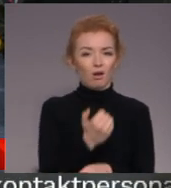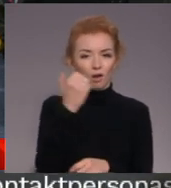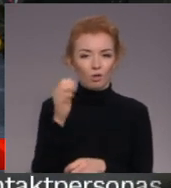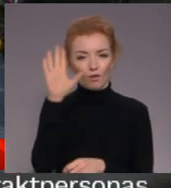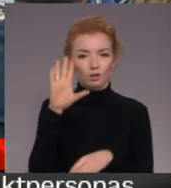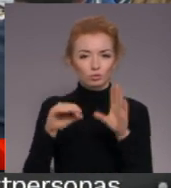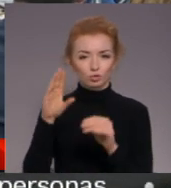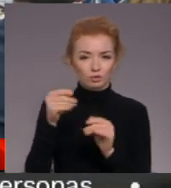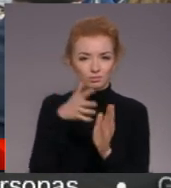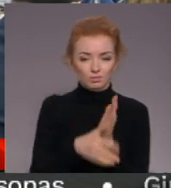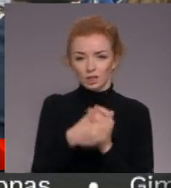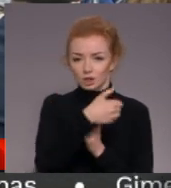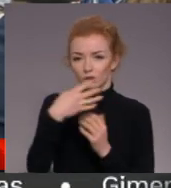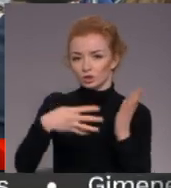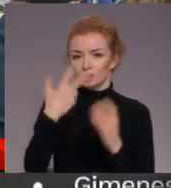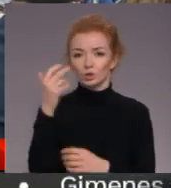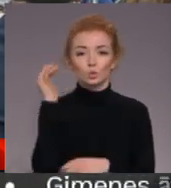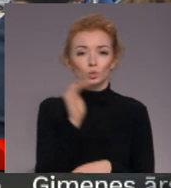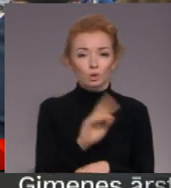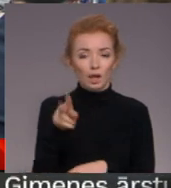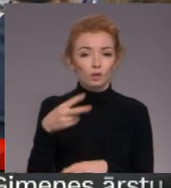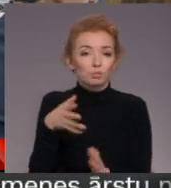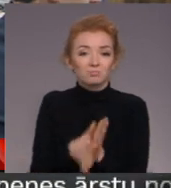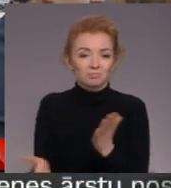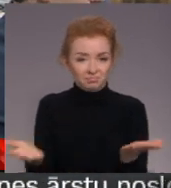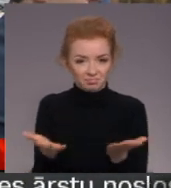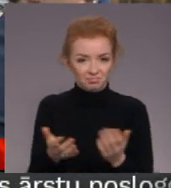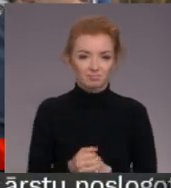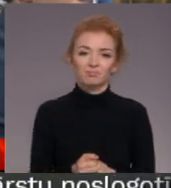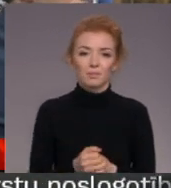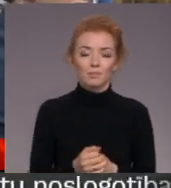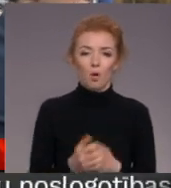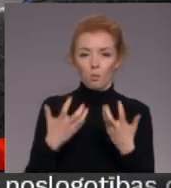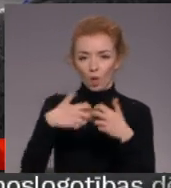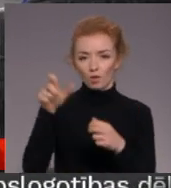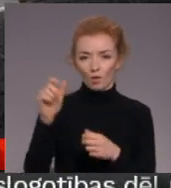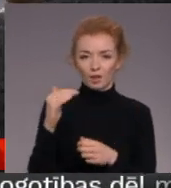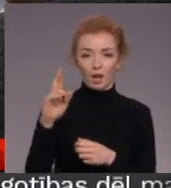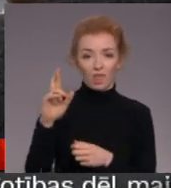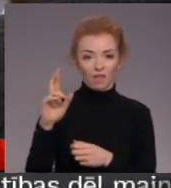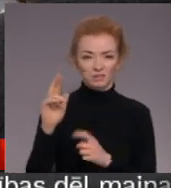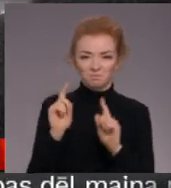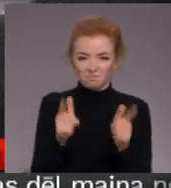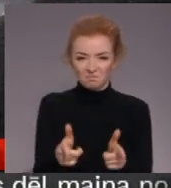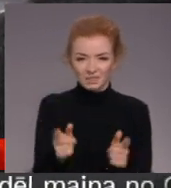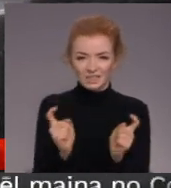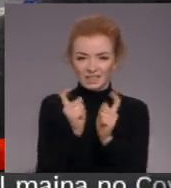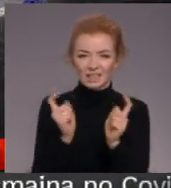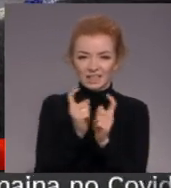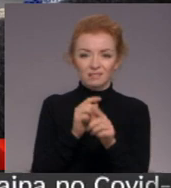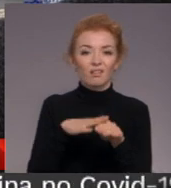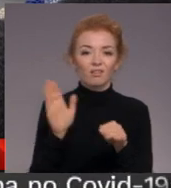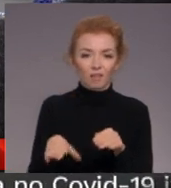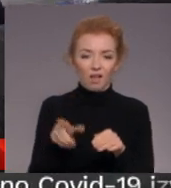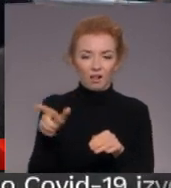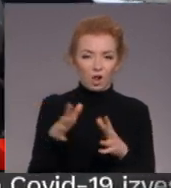budžeta līdzekļu 643 tūkstoši eiro izlietojumu. Politologs Filips Rejevskis piekrīt, ka strīdus ābols visticamāk